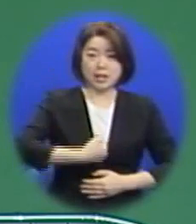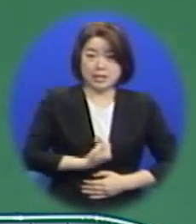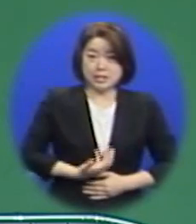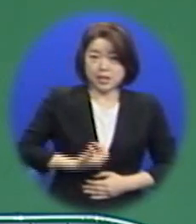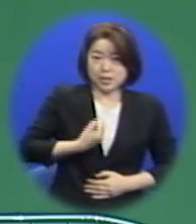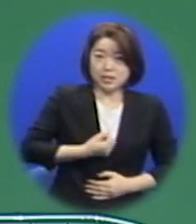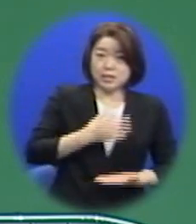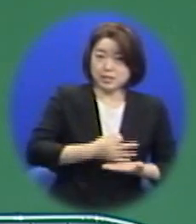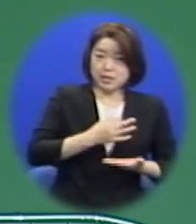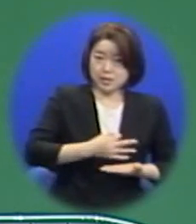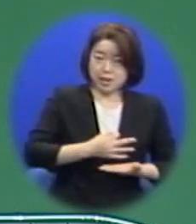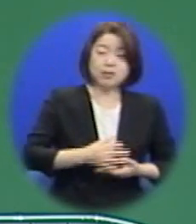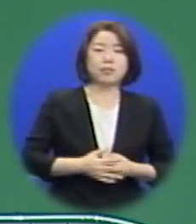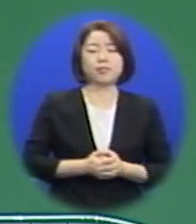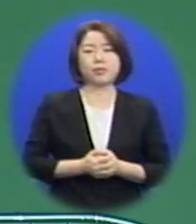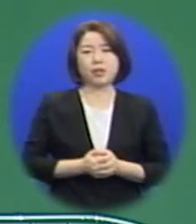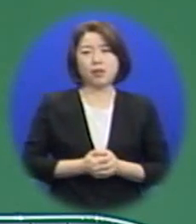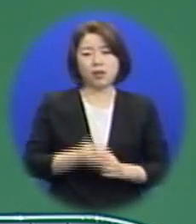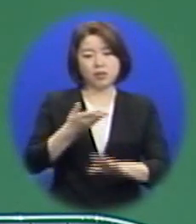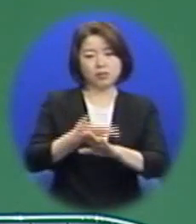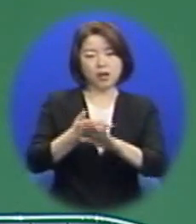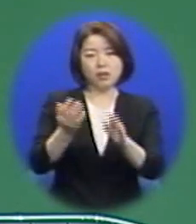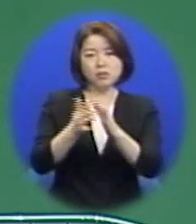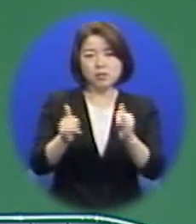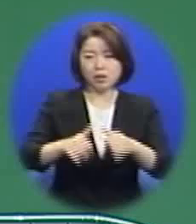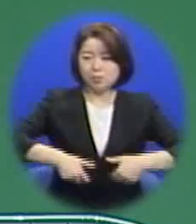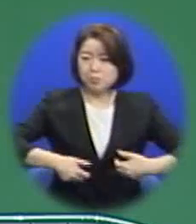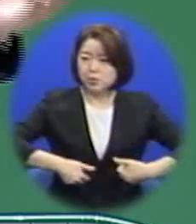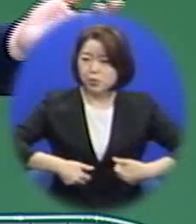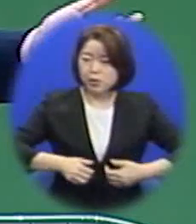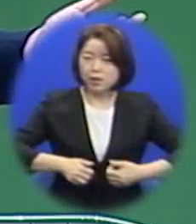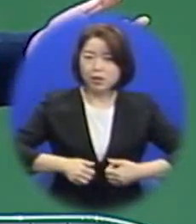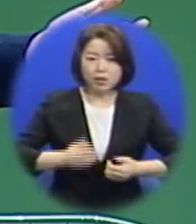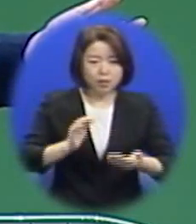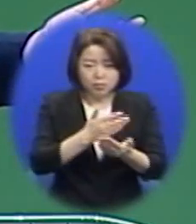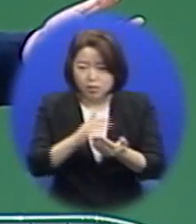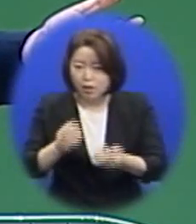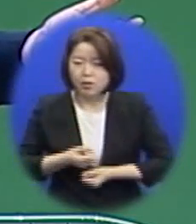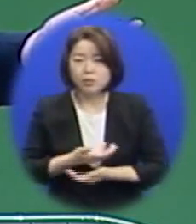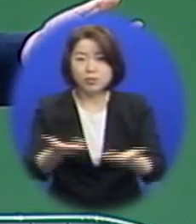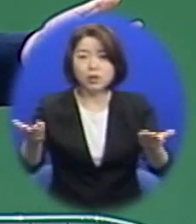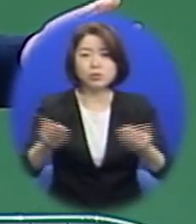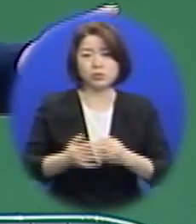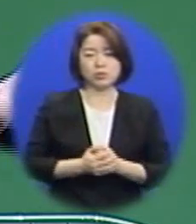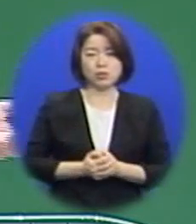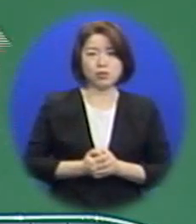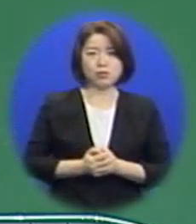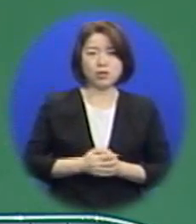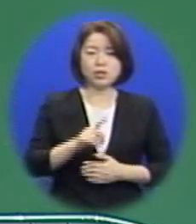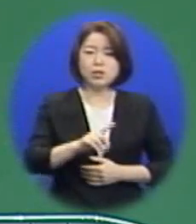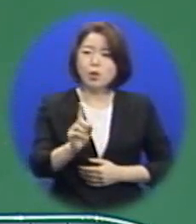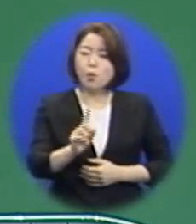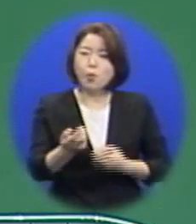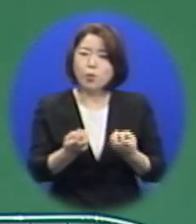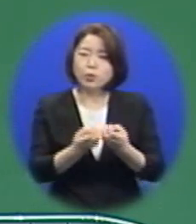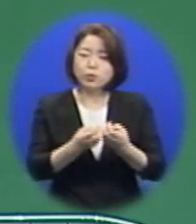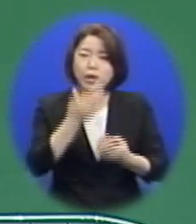자기 소유를 필요에 따라서 사람들이 마음껏 쓰도록 다 나눠준 거예요. 어떻게 이게